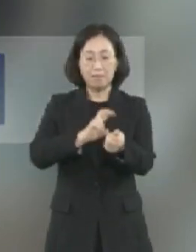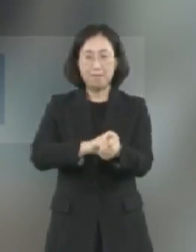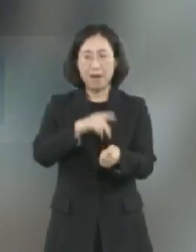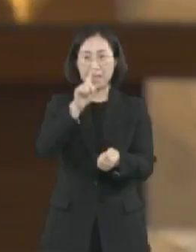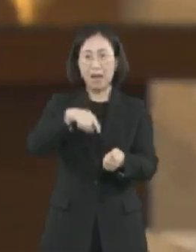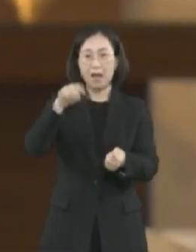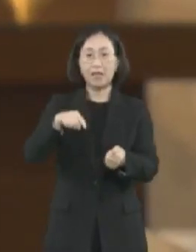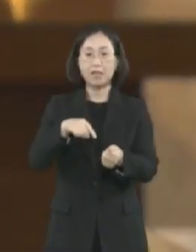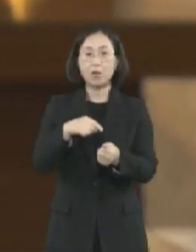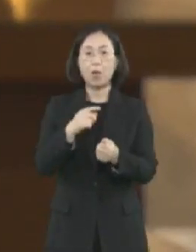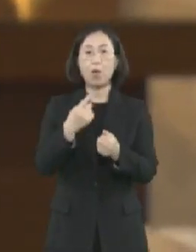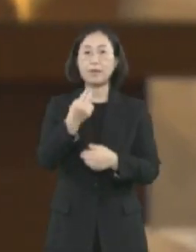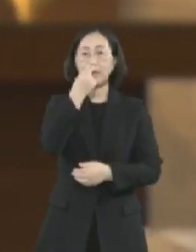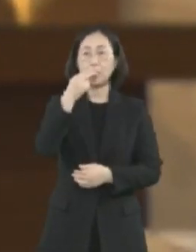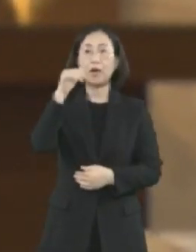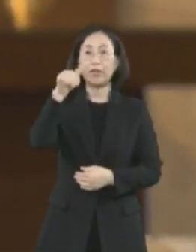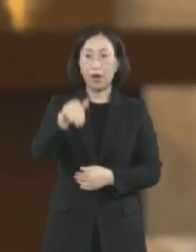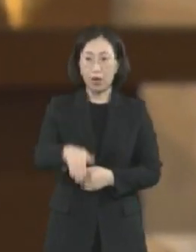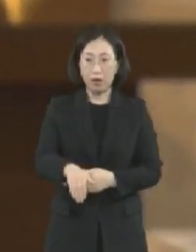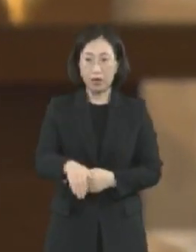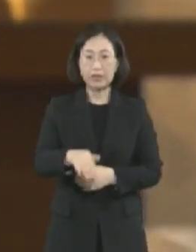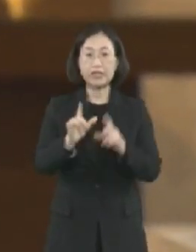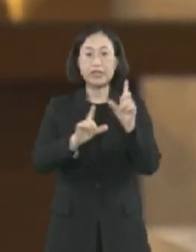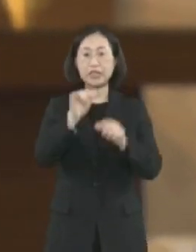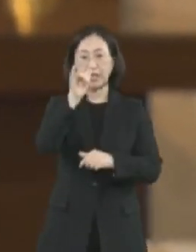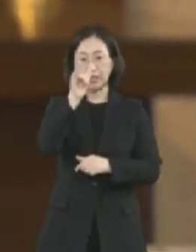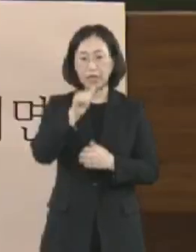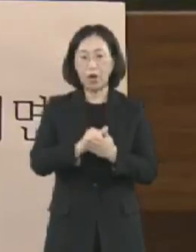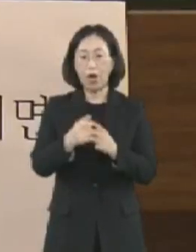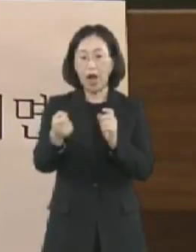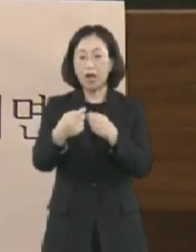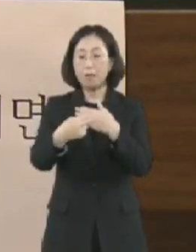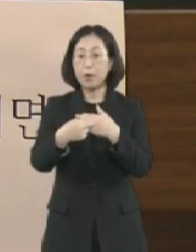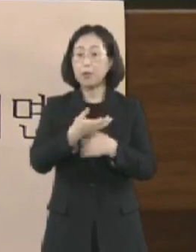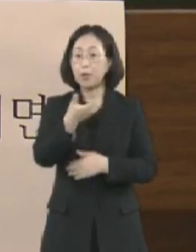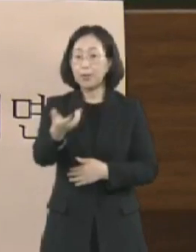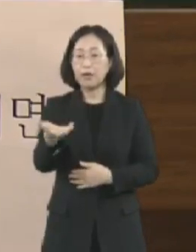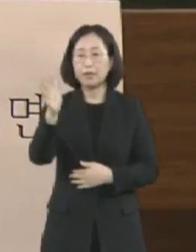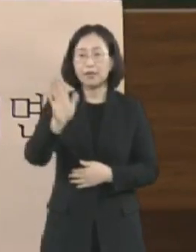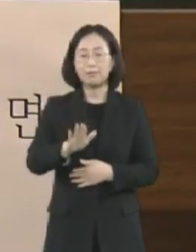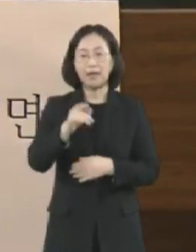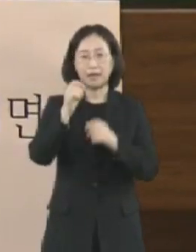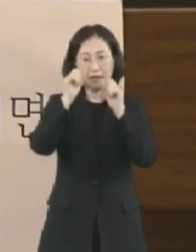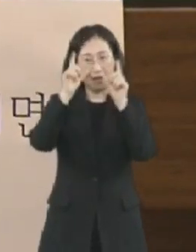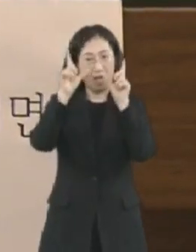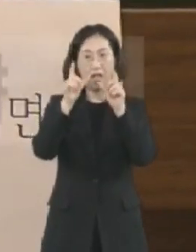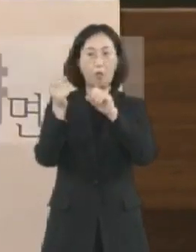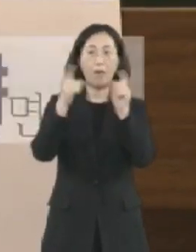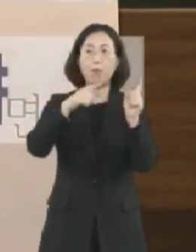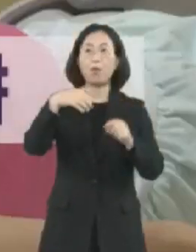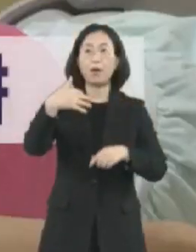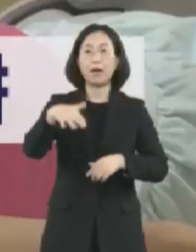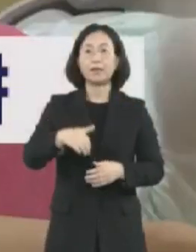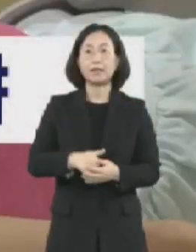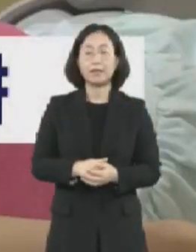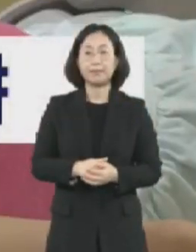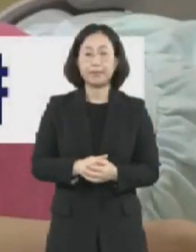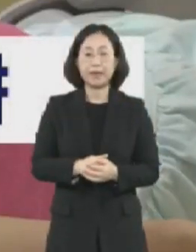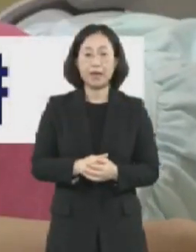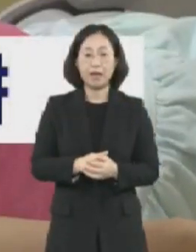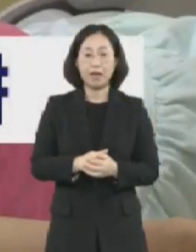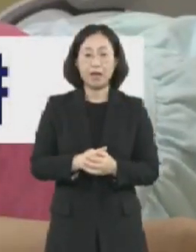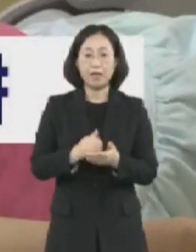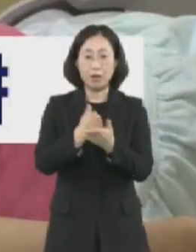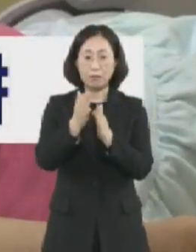산소 포화도가 떨어지는 증상을 보였는데 인근 병원으로 옮겨졌지만 깨어나지 못했습니다. 전문의들은 수면